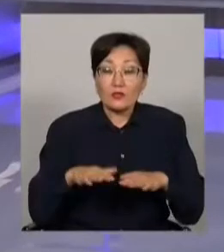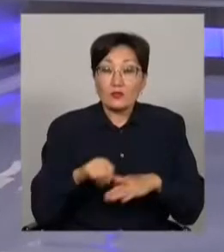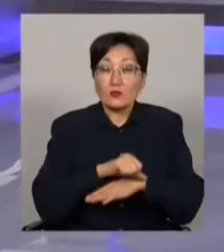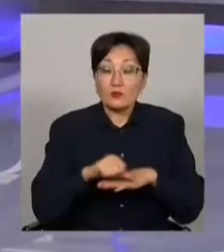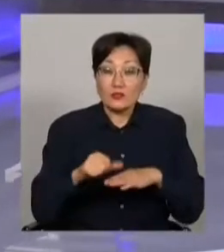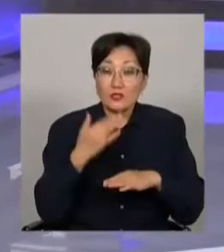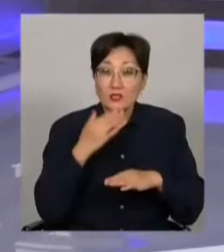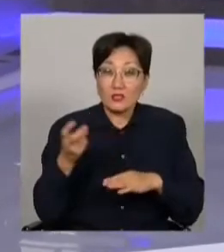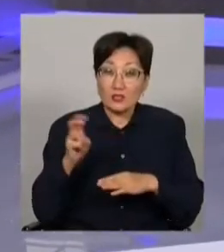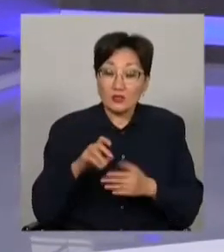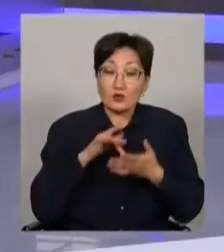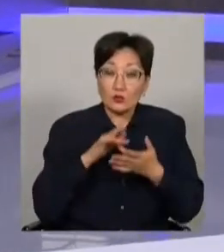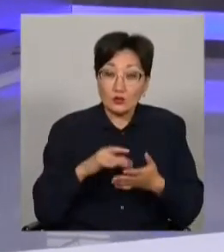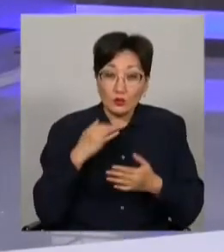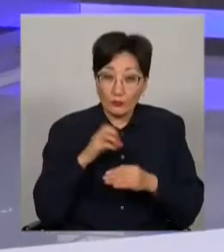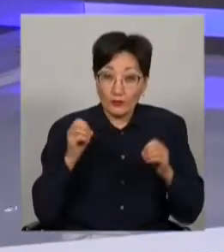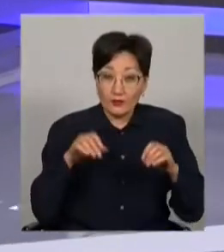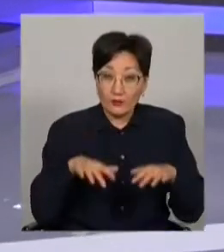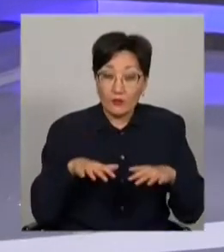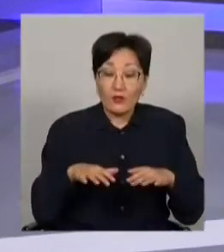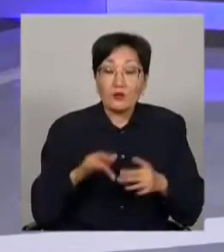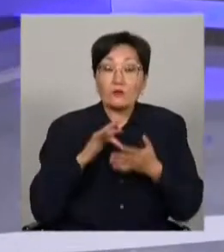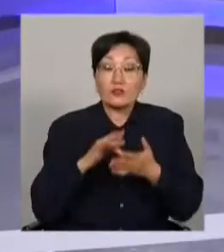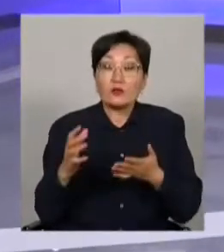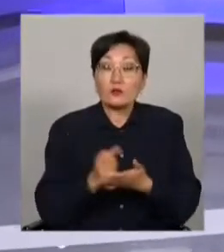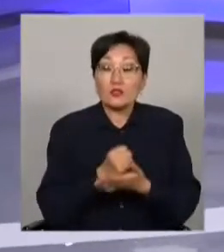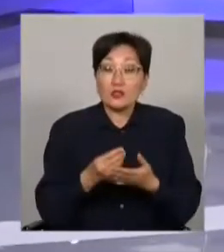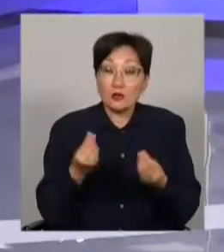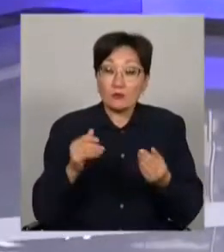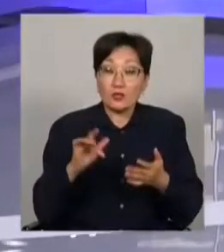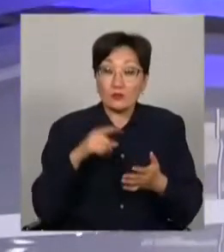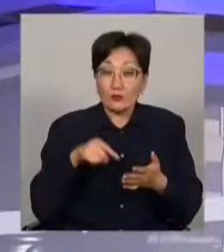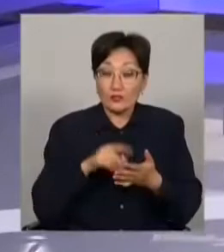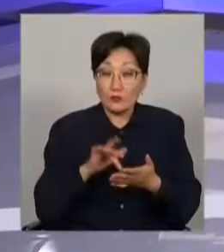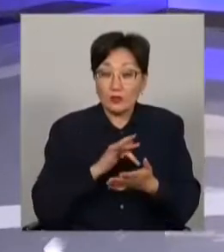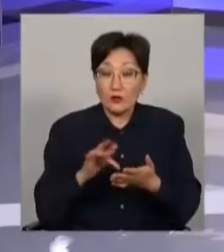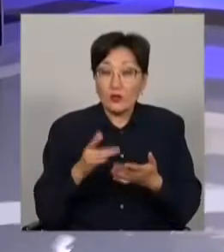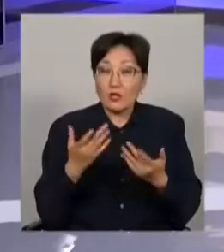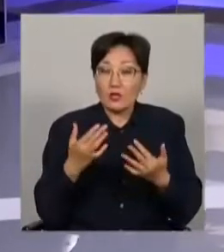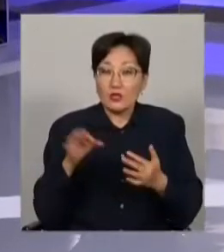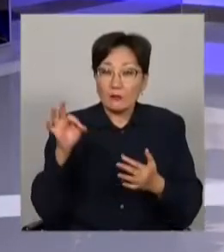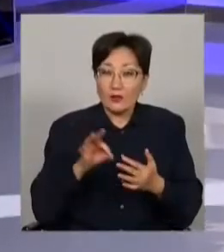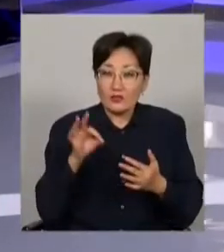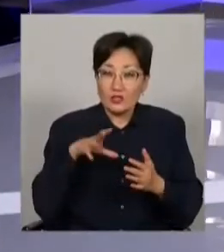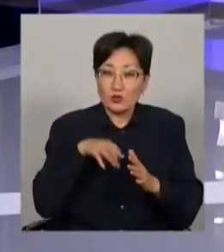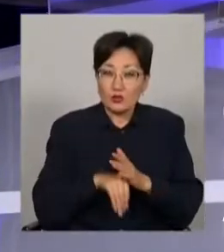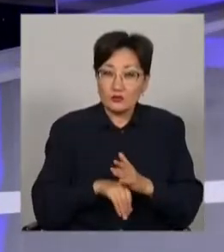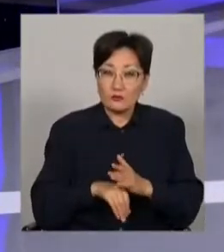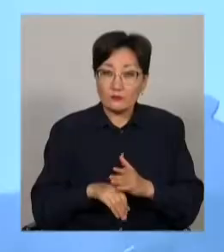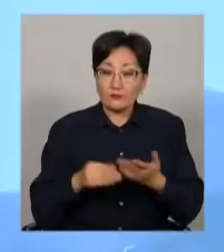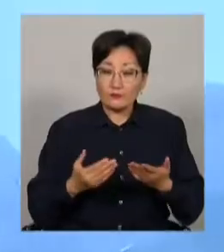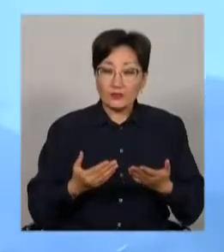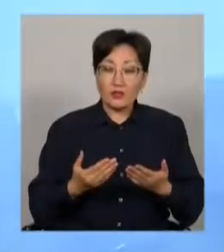келуші туристер. Жақсы. Осы туризмнен түсетін қаражат қала бюджетінің қанша пайызын құрайды? Енді бұл